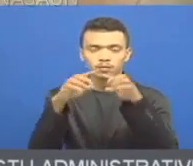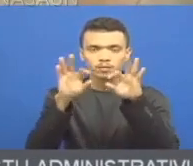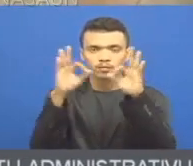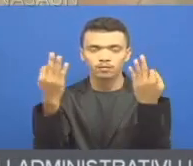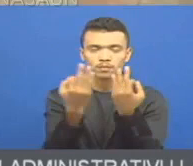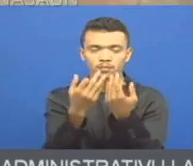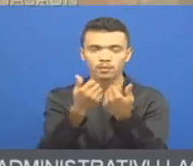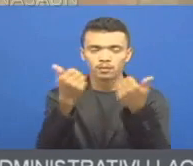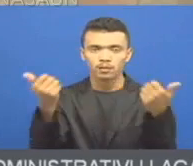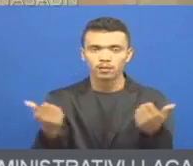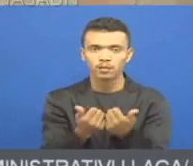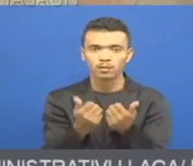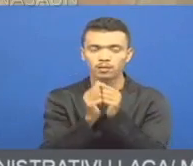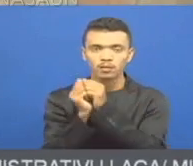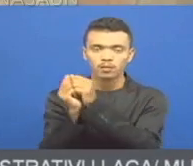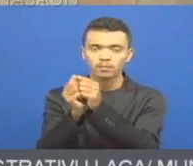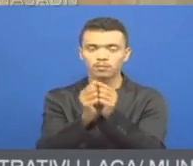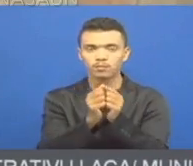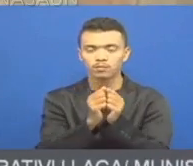ba aliane hamutu